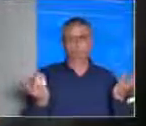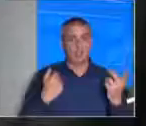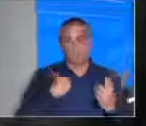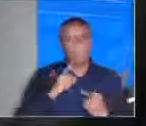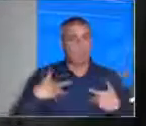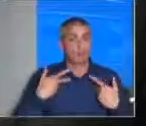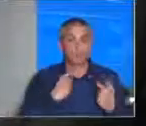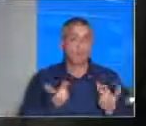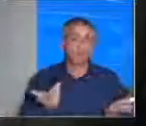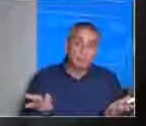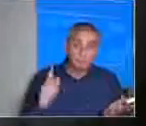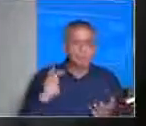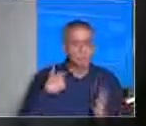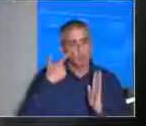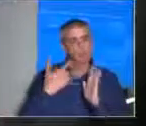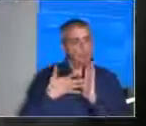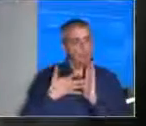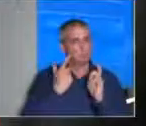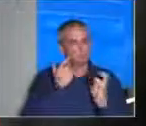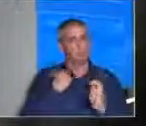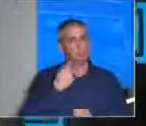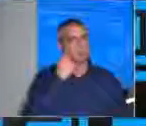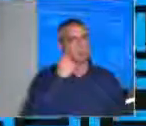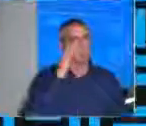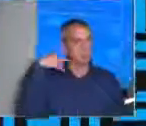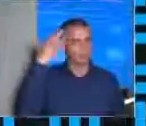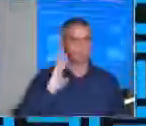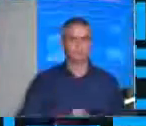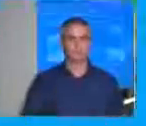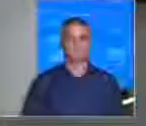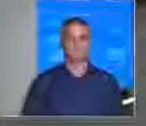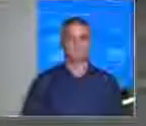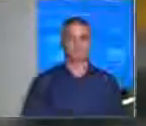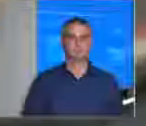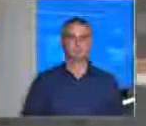Nobody's happy about it, but we're taking a good look and we'll see. We'll see.